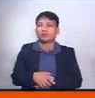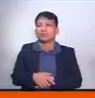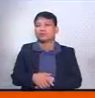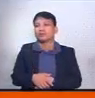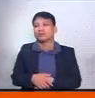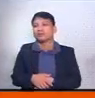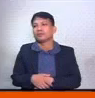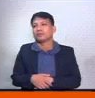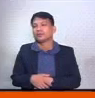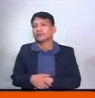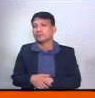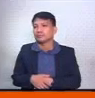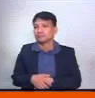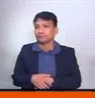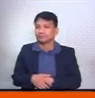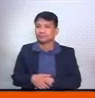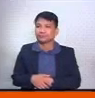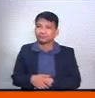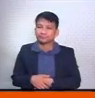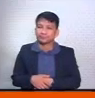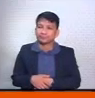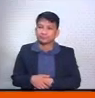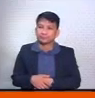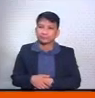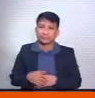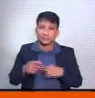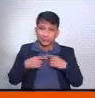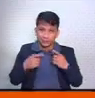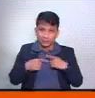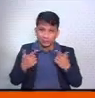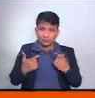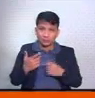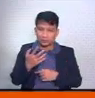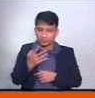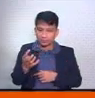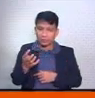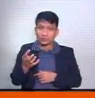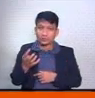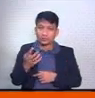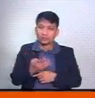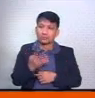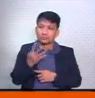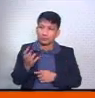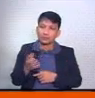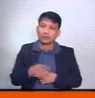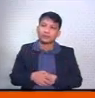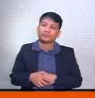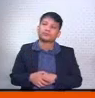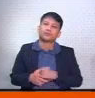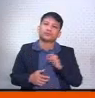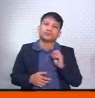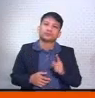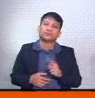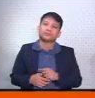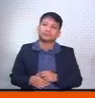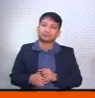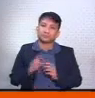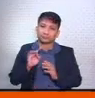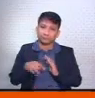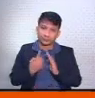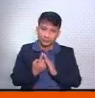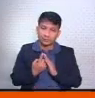Idol. Alright, Laguna, ang rate po dyan is 400. Opo. Okay, 8